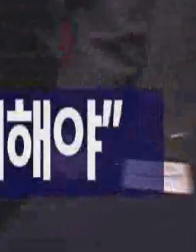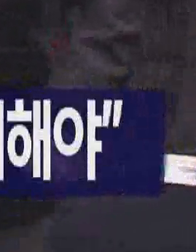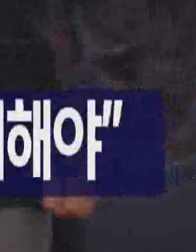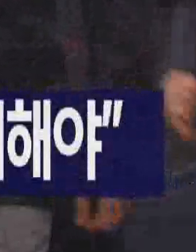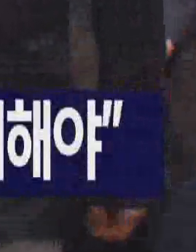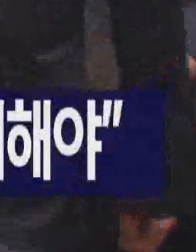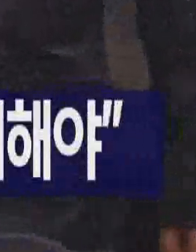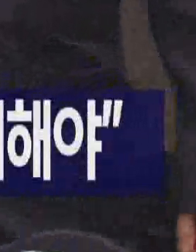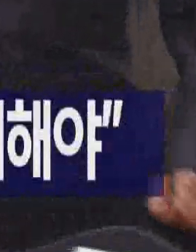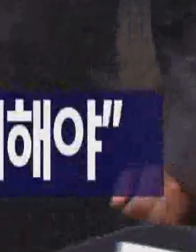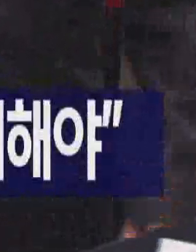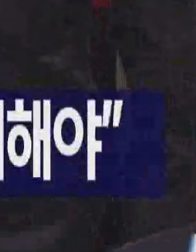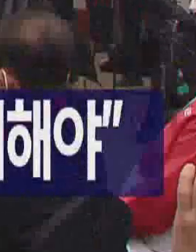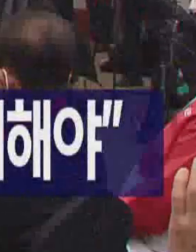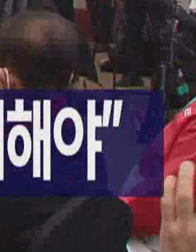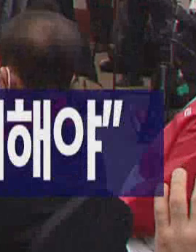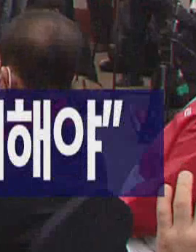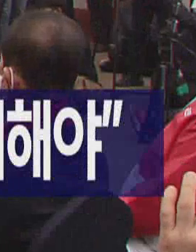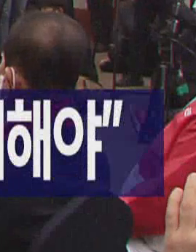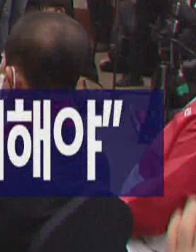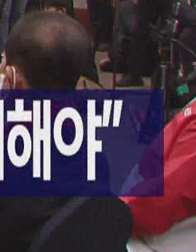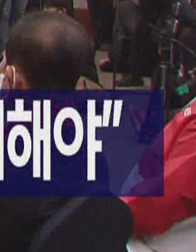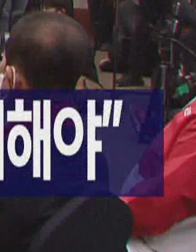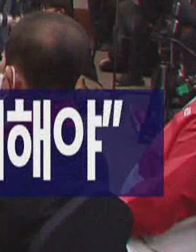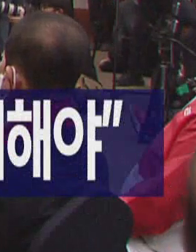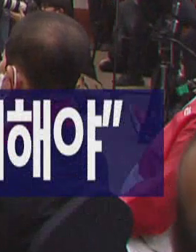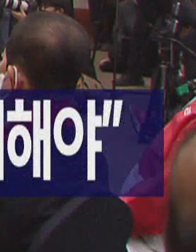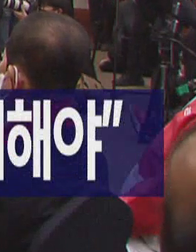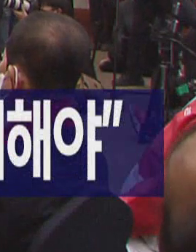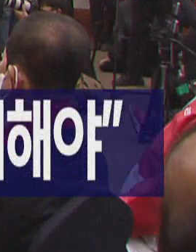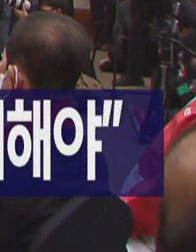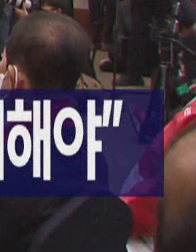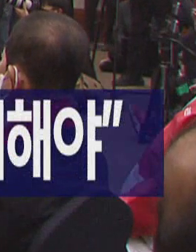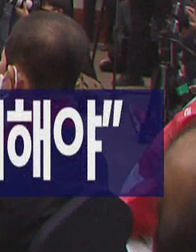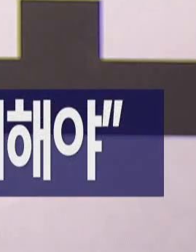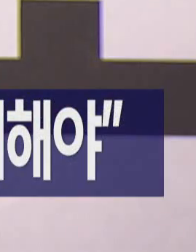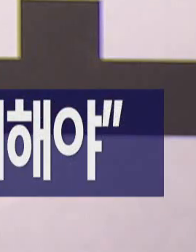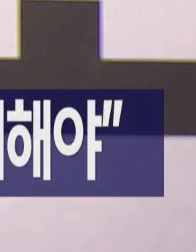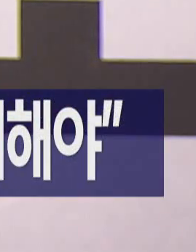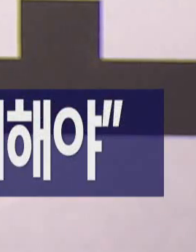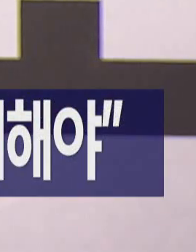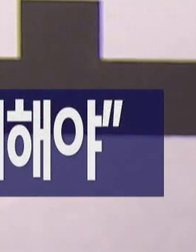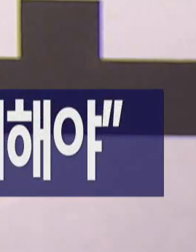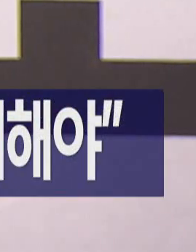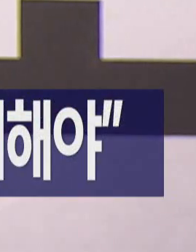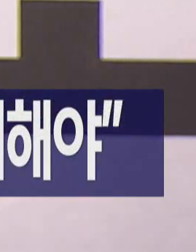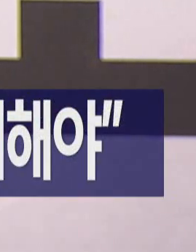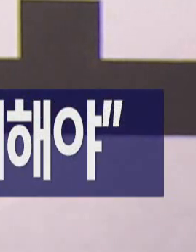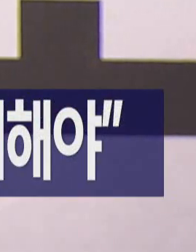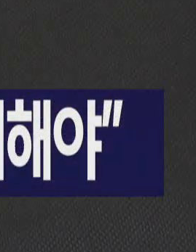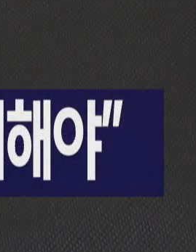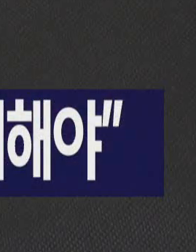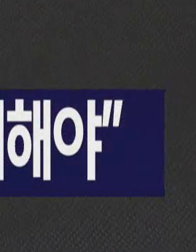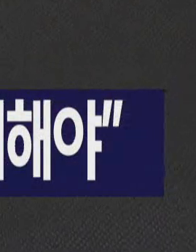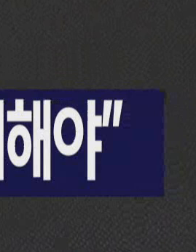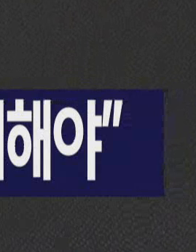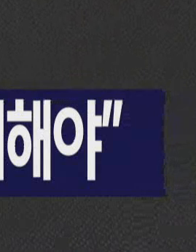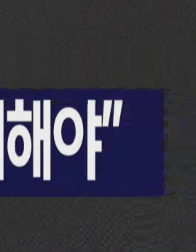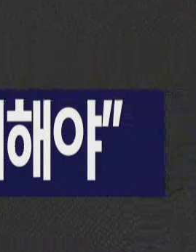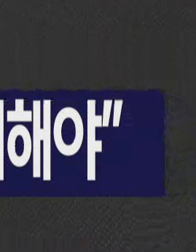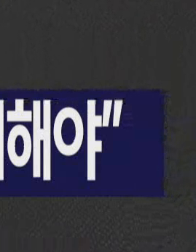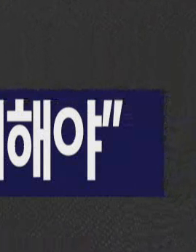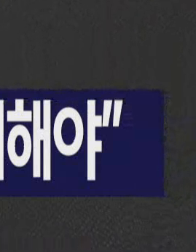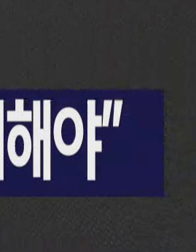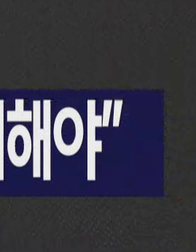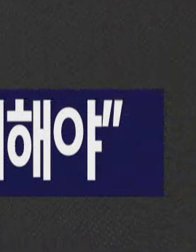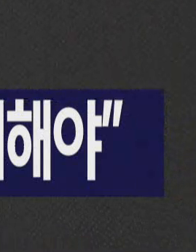국민의힘 윤석열 후보의 문재인 정부 적폐수사 발언에 대해 지역정치권이 강하게 반발하고 나섰습니다. 정치 보복을